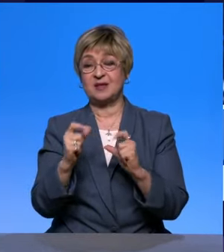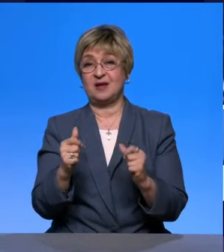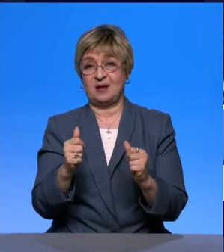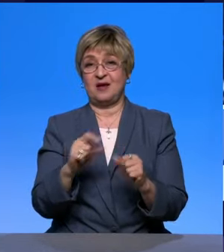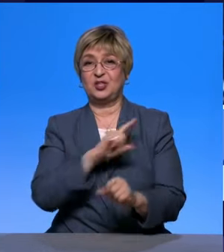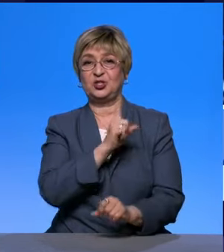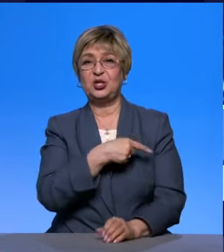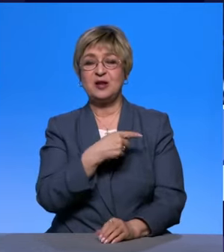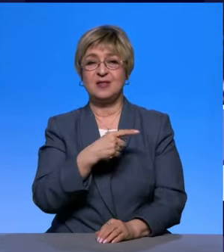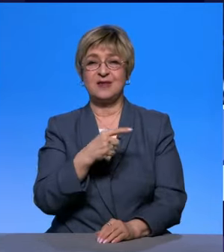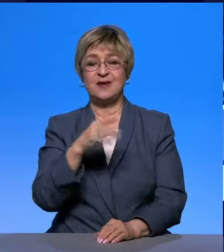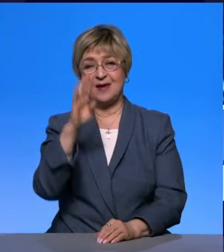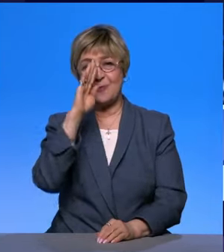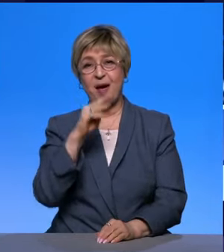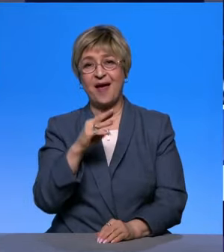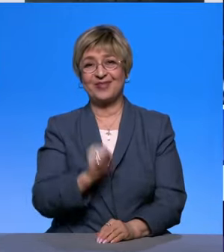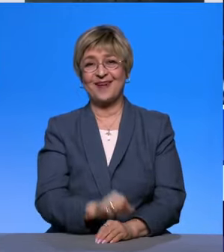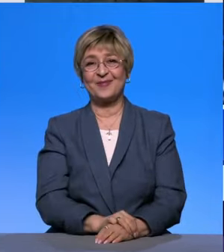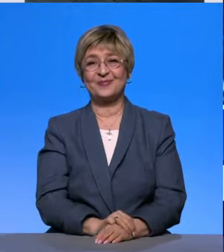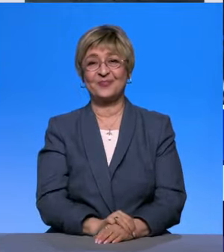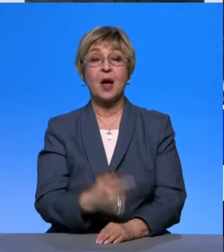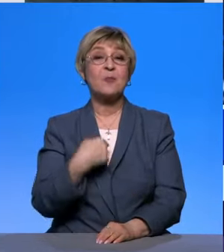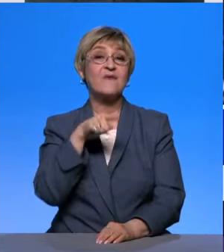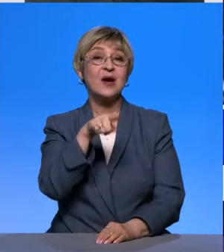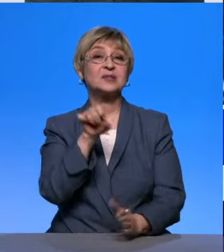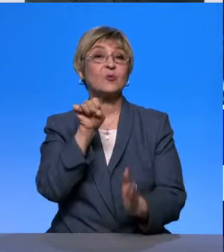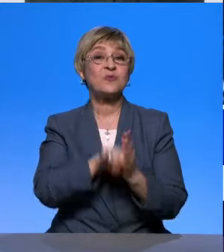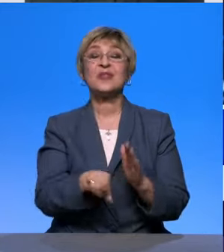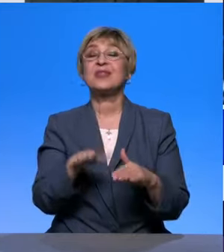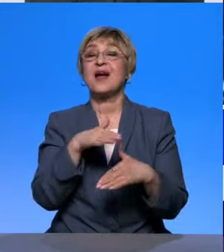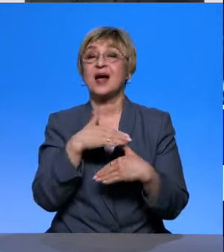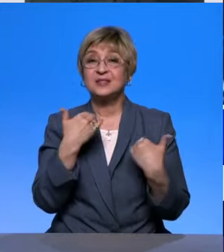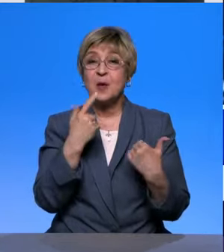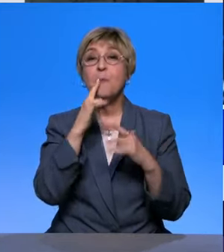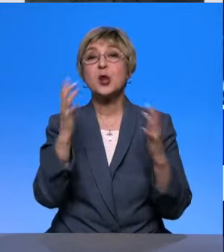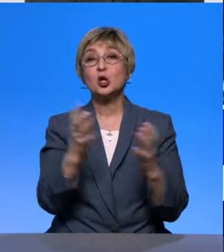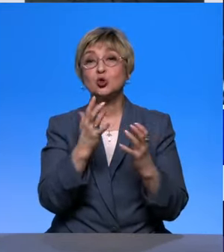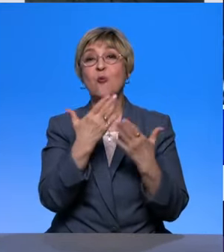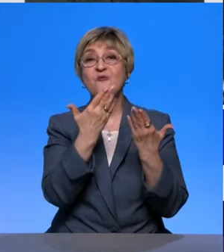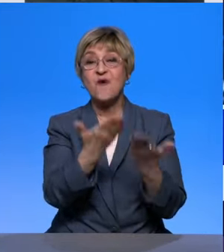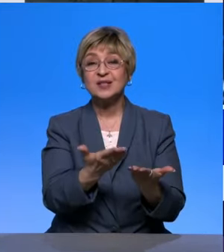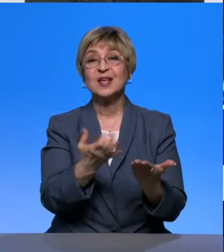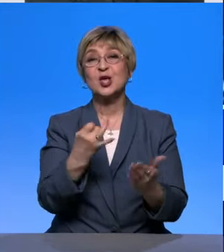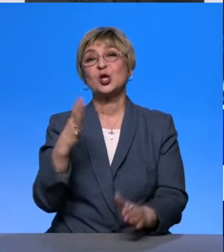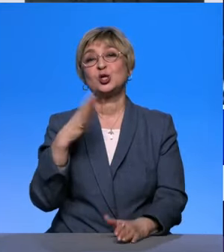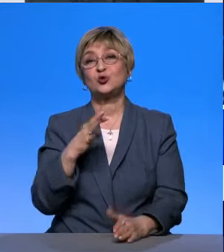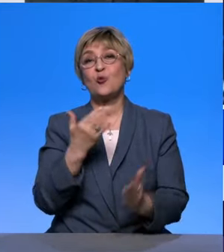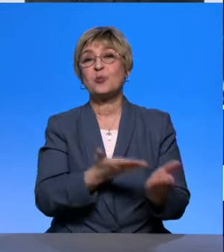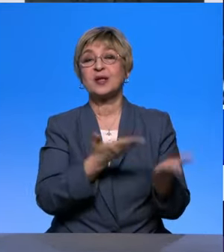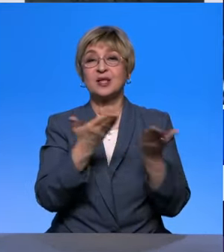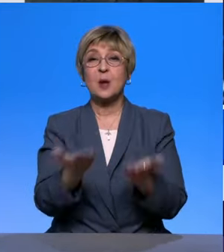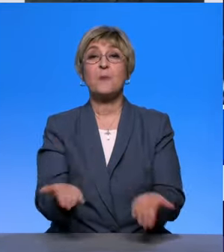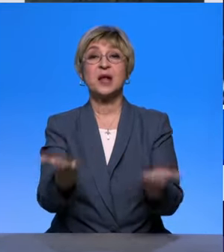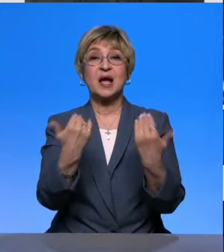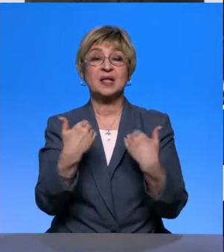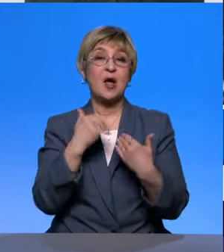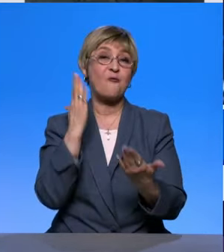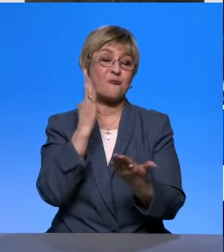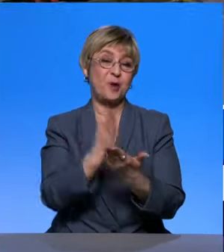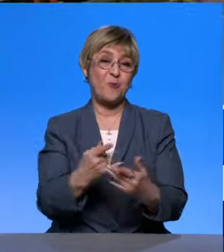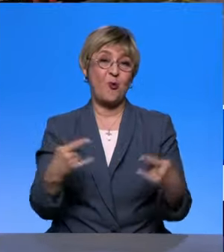Сергей, спасибо вам большое. Убить вас совсем не хотим, хотим вас беречь и ждем вас по-прежнему. Еще раз повторяю приглашение, приходите к нам в прямой эфир, в студии вас